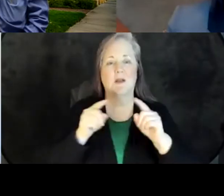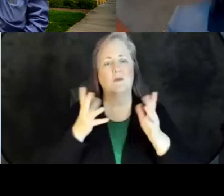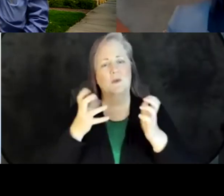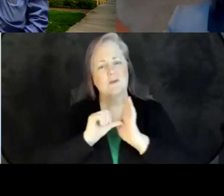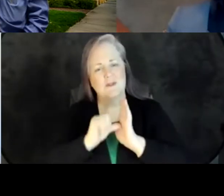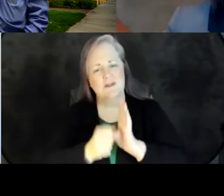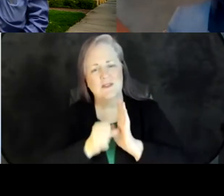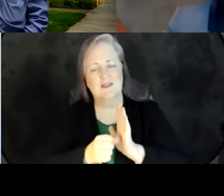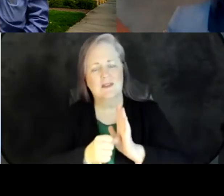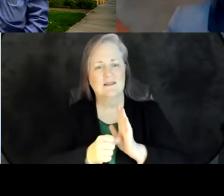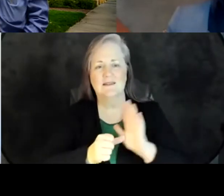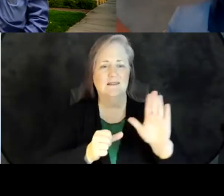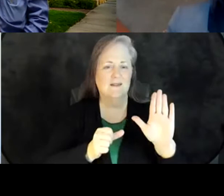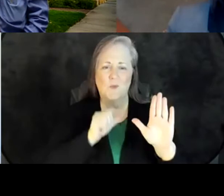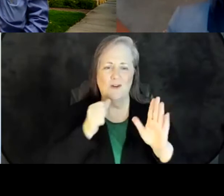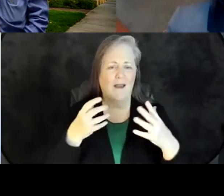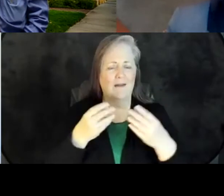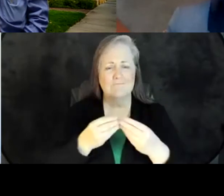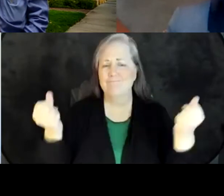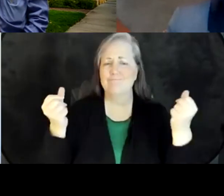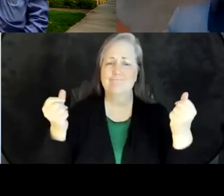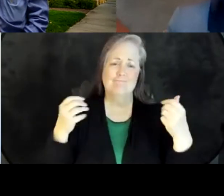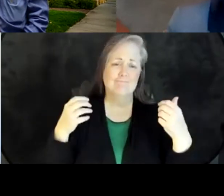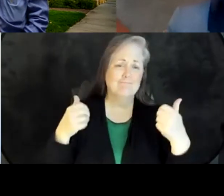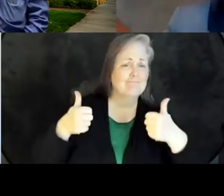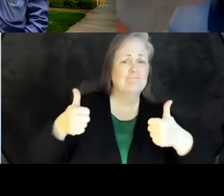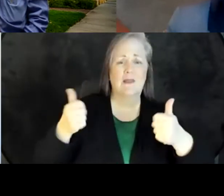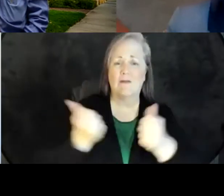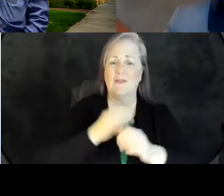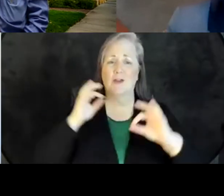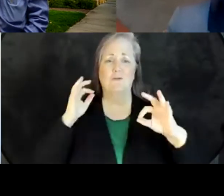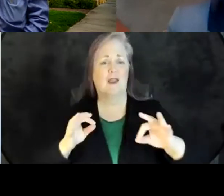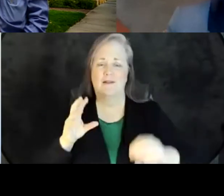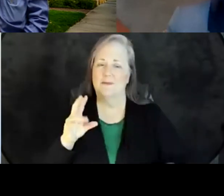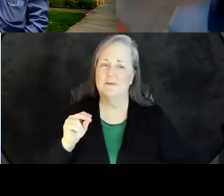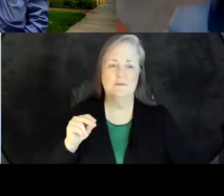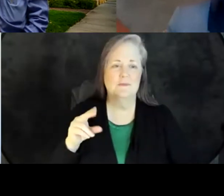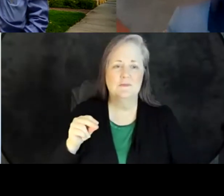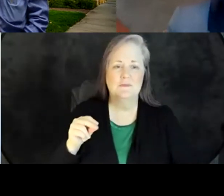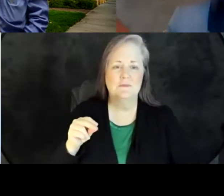emphasize that we're not out of the woods yet, even though حالة الخطر.